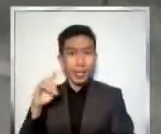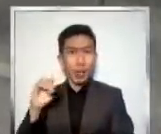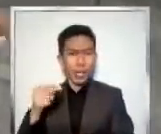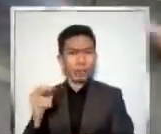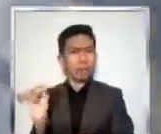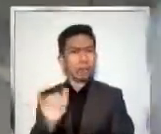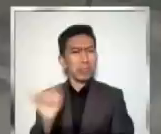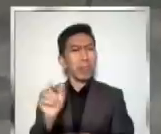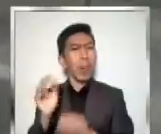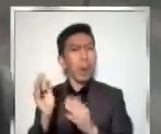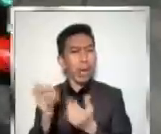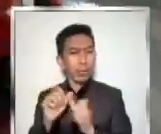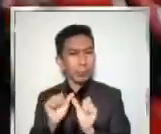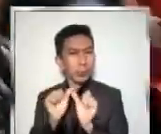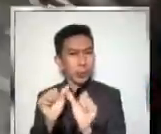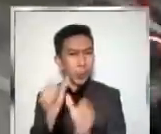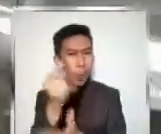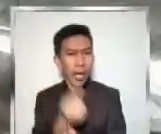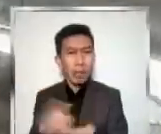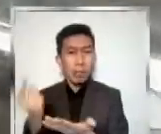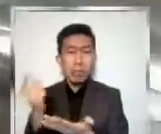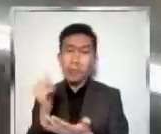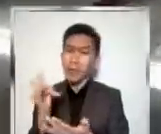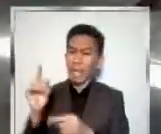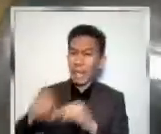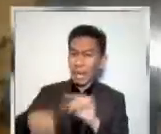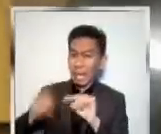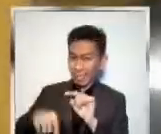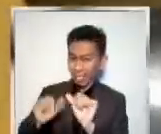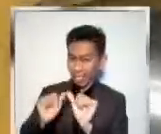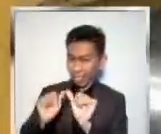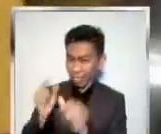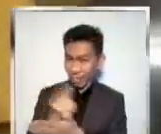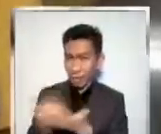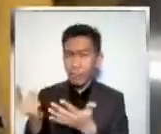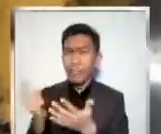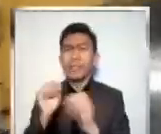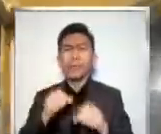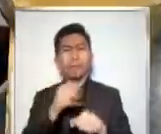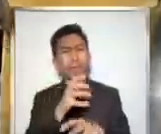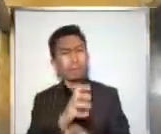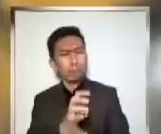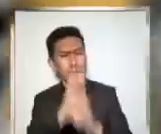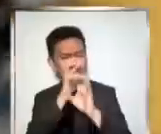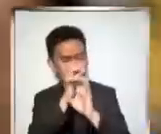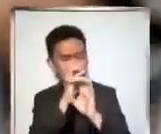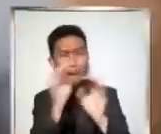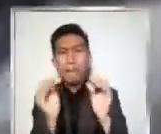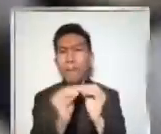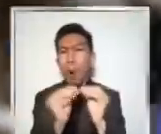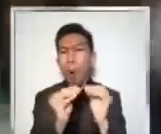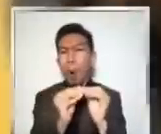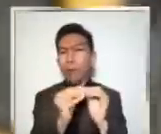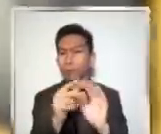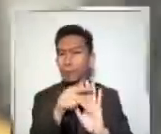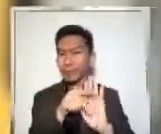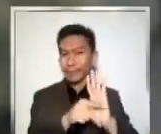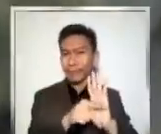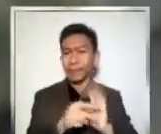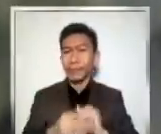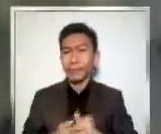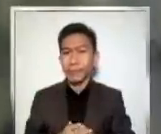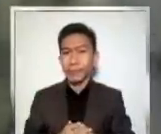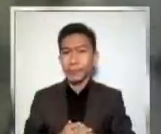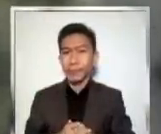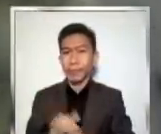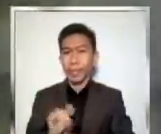raw uubra ang extension, maaari naman ang mas mahigpit na pagpapatupad ng health protocols. Napag-usapan naman po ito sa IATF